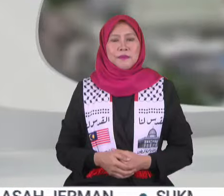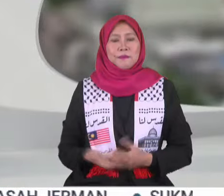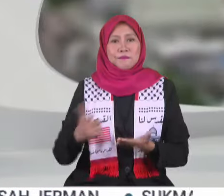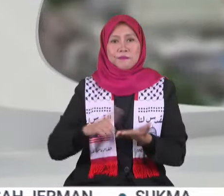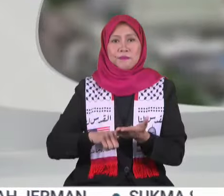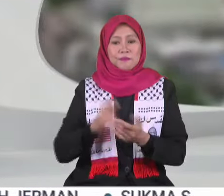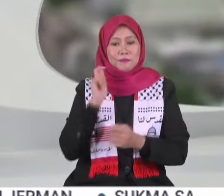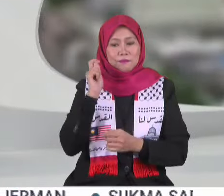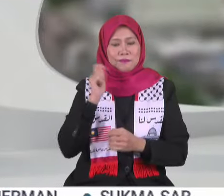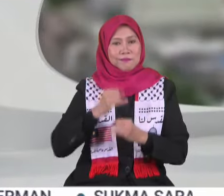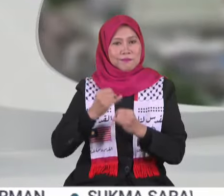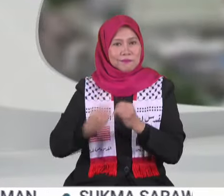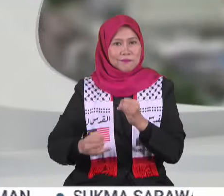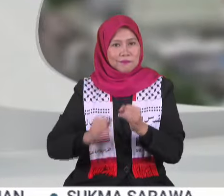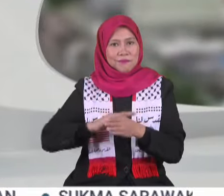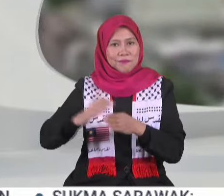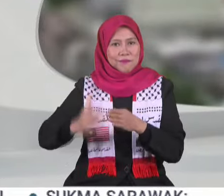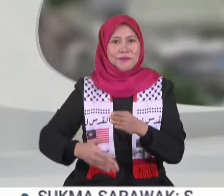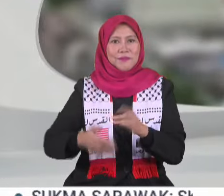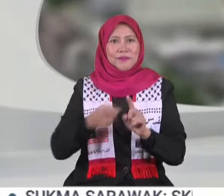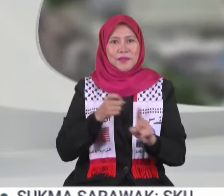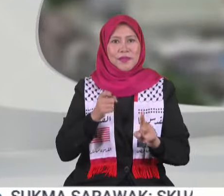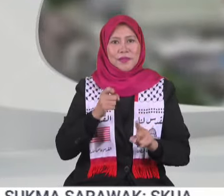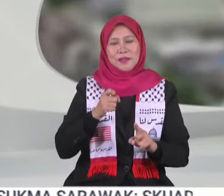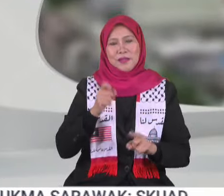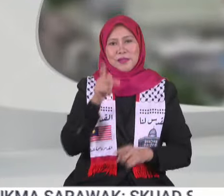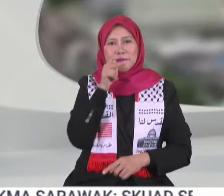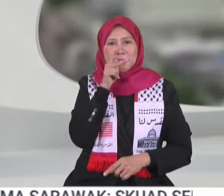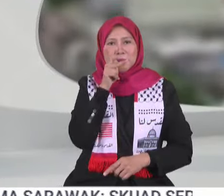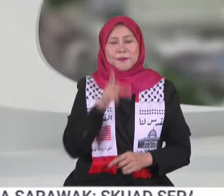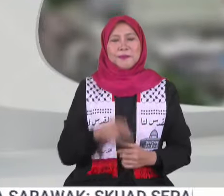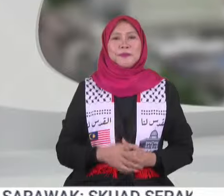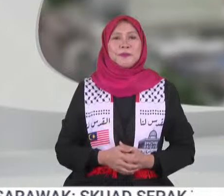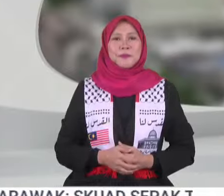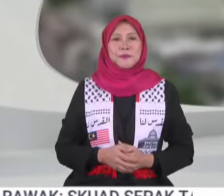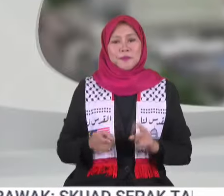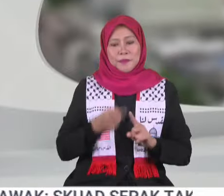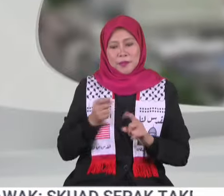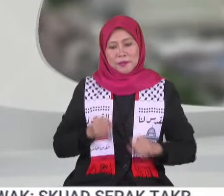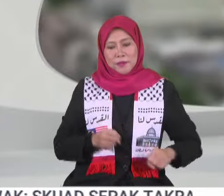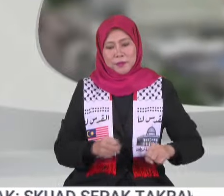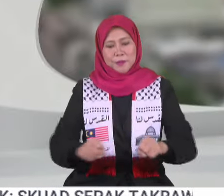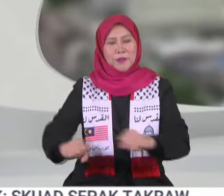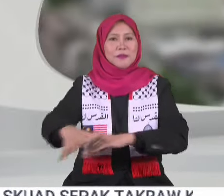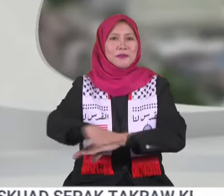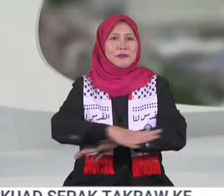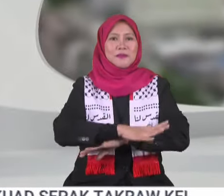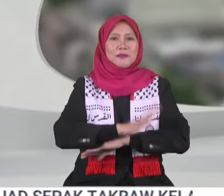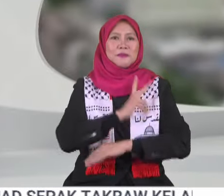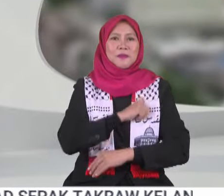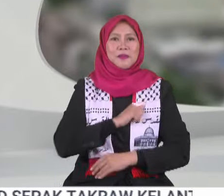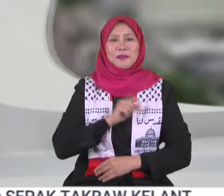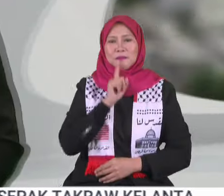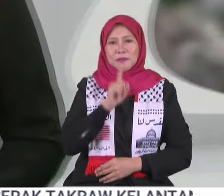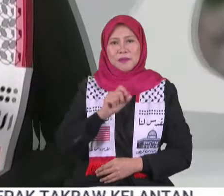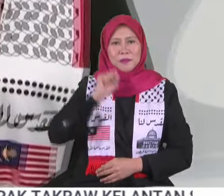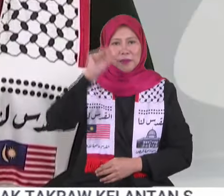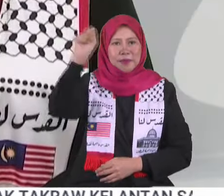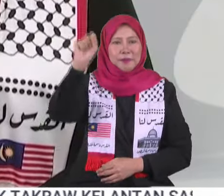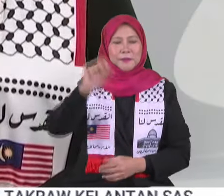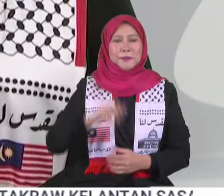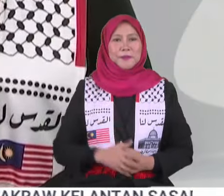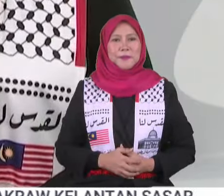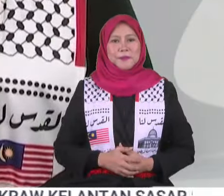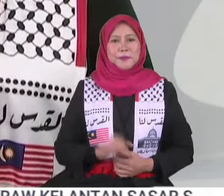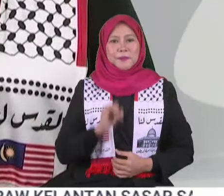Paparan itu tadi mengakhiri bahan berita dari negeri Jelapang Padi, Kedah. Dari sungai hingga ke segara, Palestin pasti